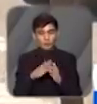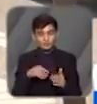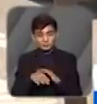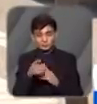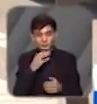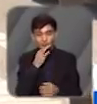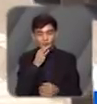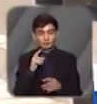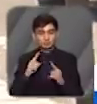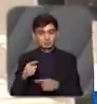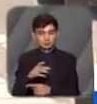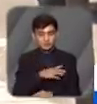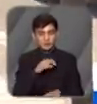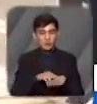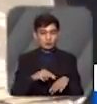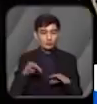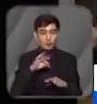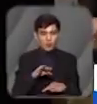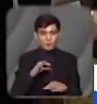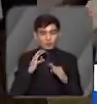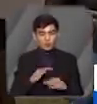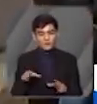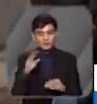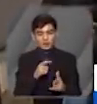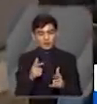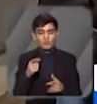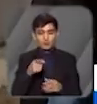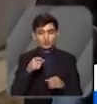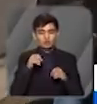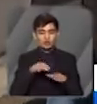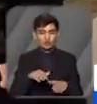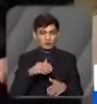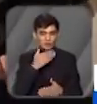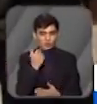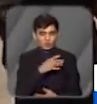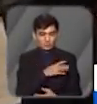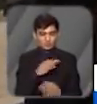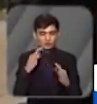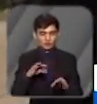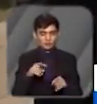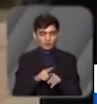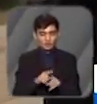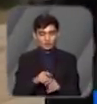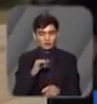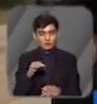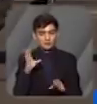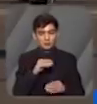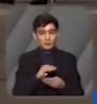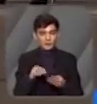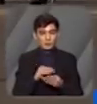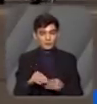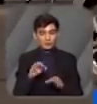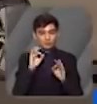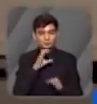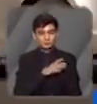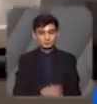Ал прокуратура мен полиция бұл митингтерге ресми рұқсат болмаған дегенді көп қайталады. Жанар Жолтаева, Айжан